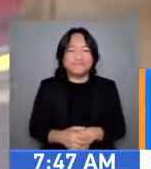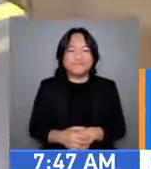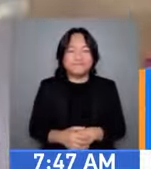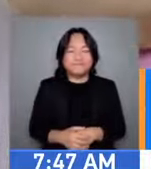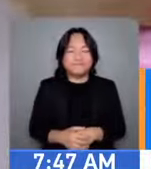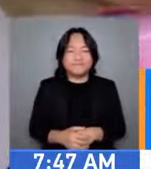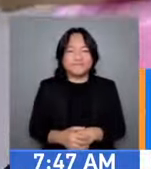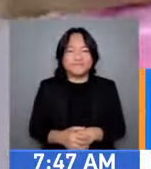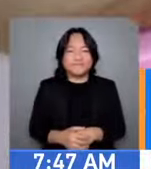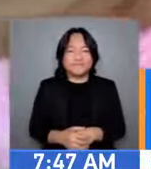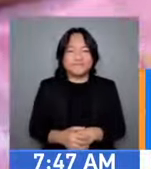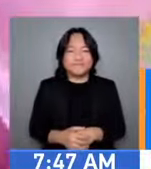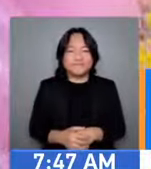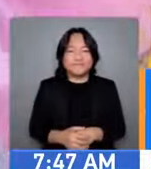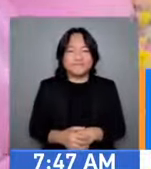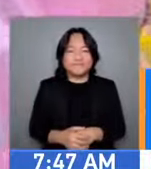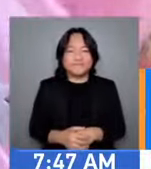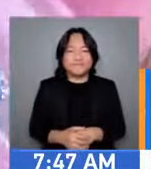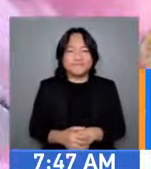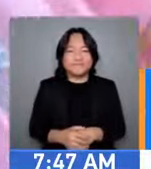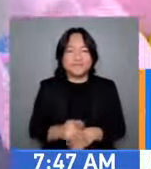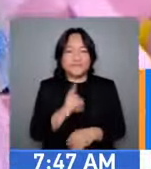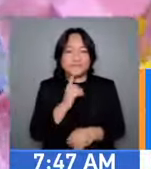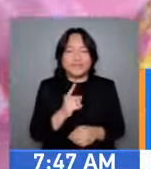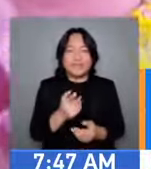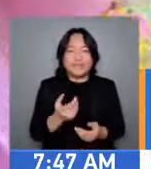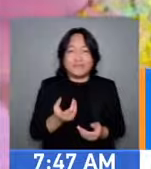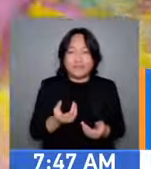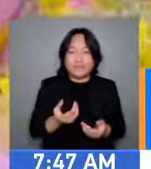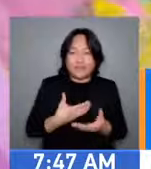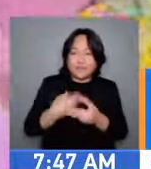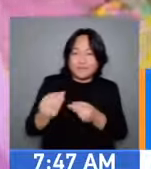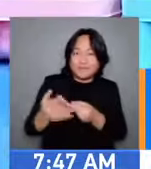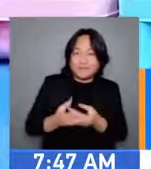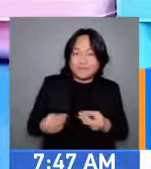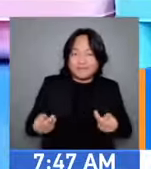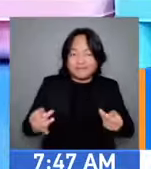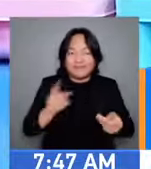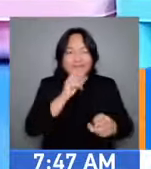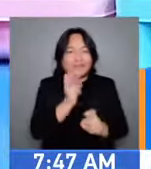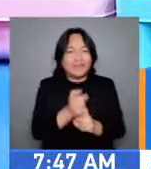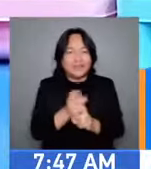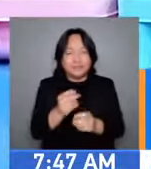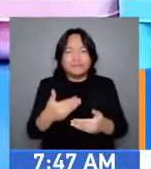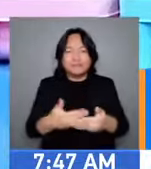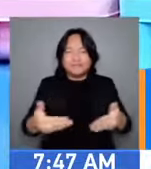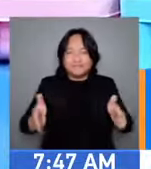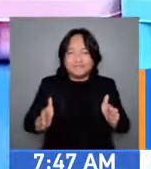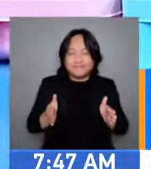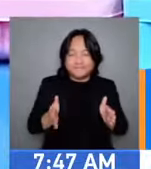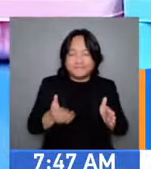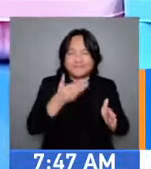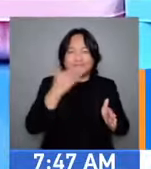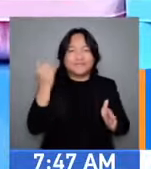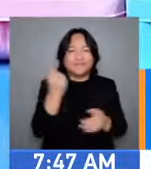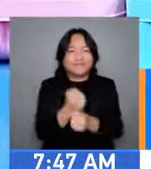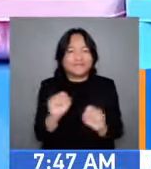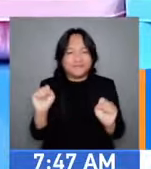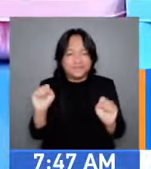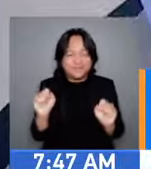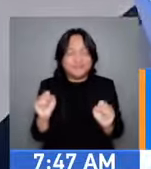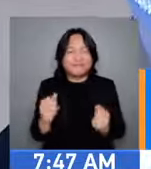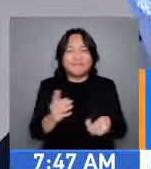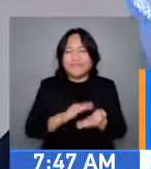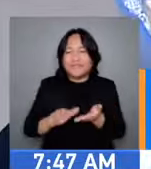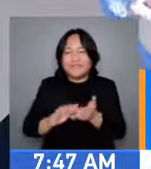hirap linisin. Guys, for your next bonding, alam nyo na, try these out. Uy! Nakakasisigin bata, in there! Mami,